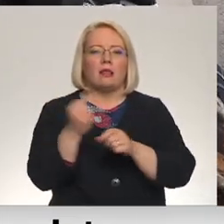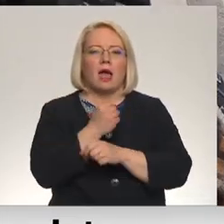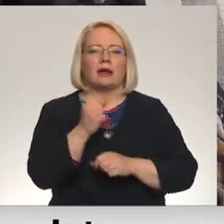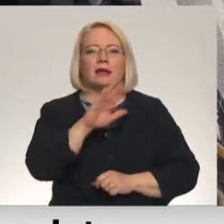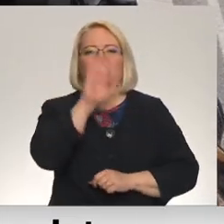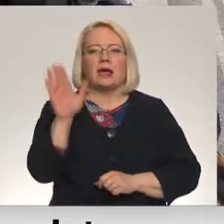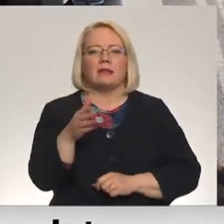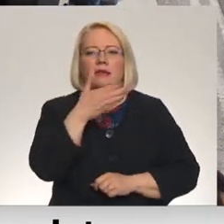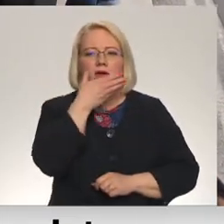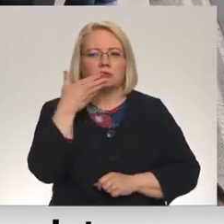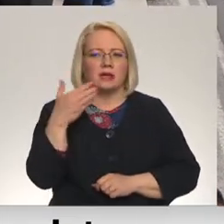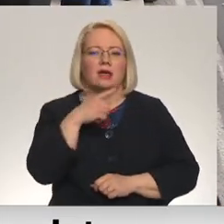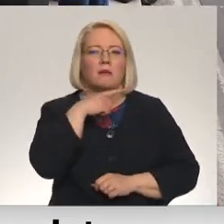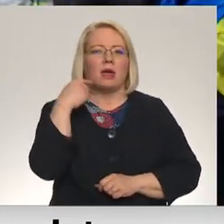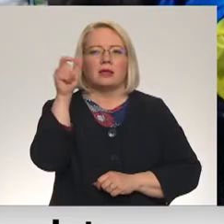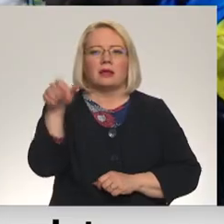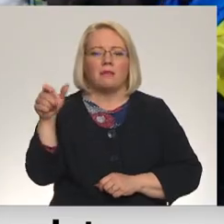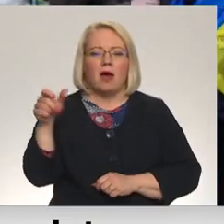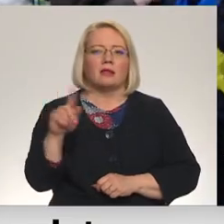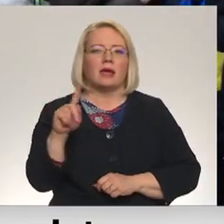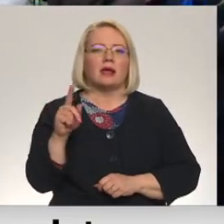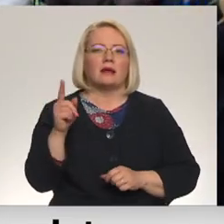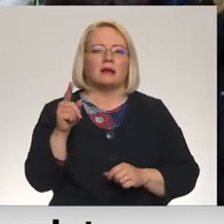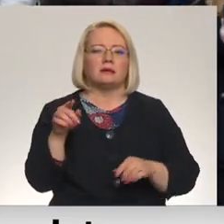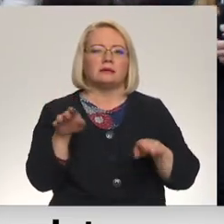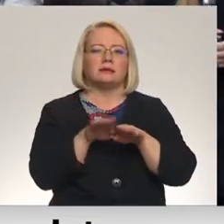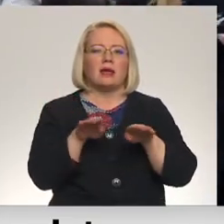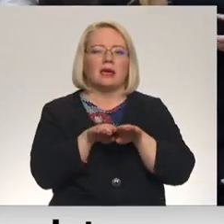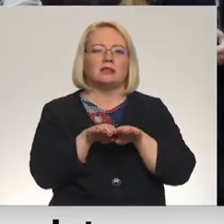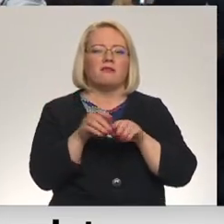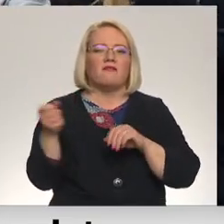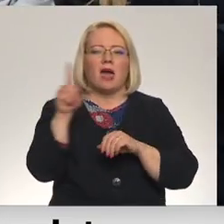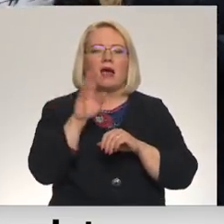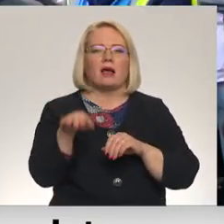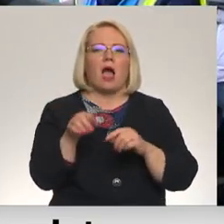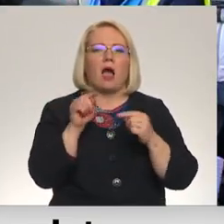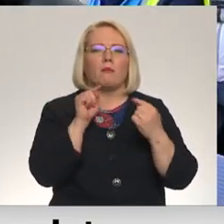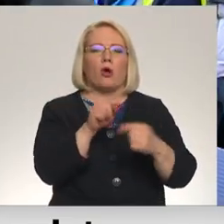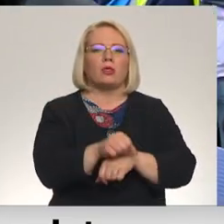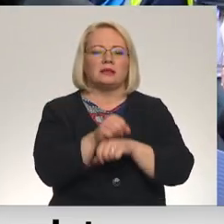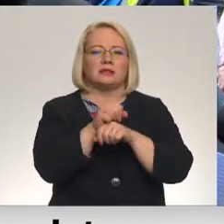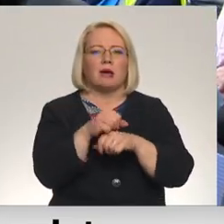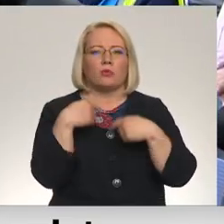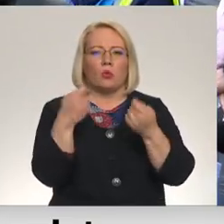silta, tomēr gribētāju ir vairāk nekā protestam atvēlētās vietas.